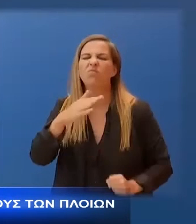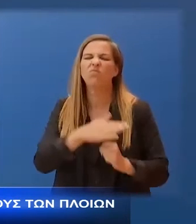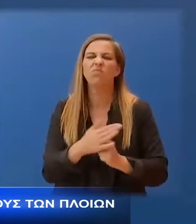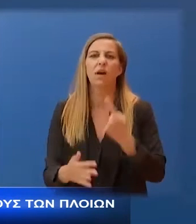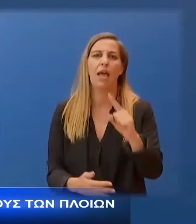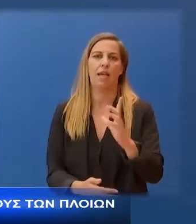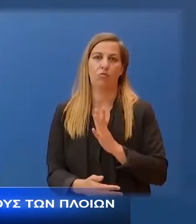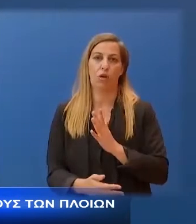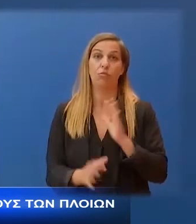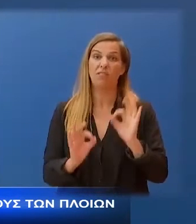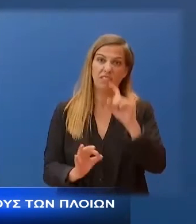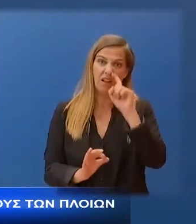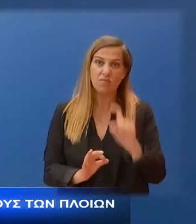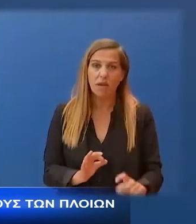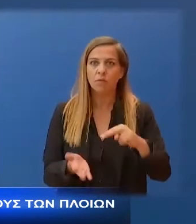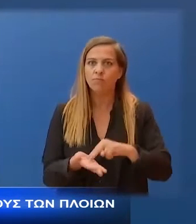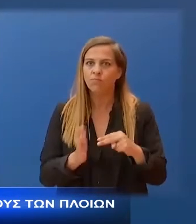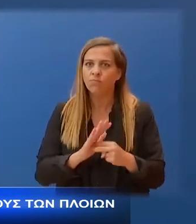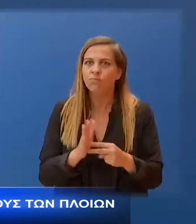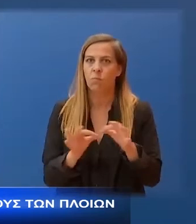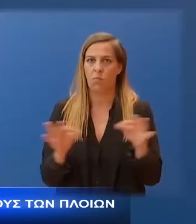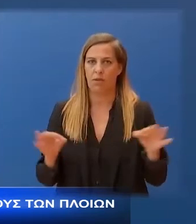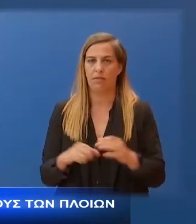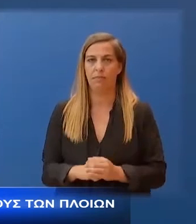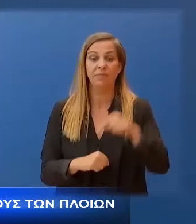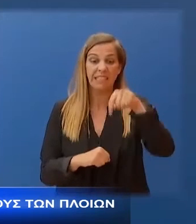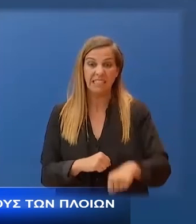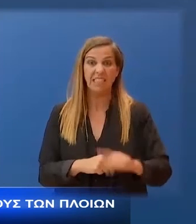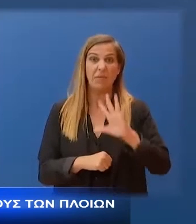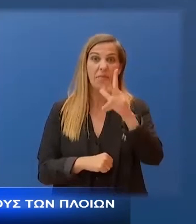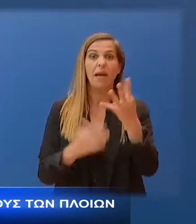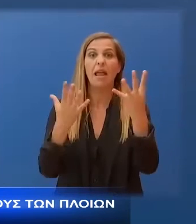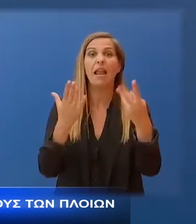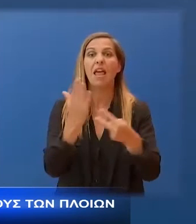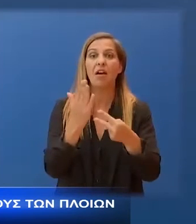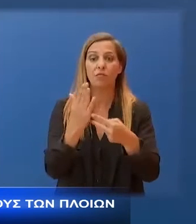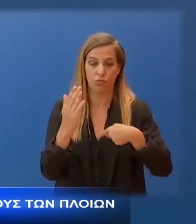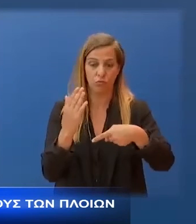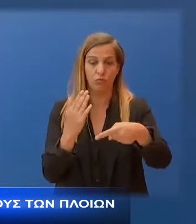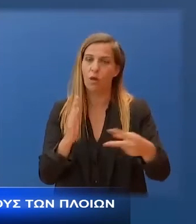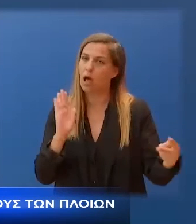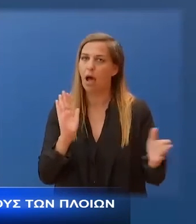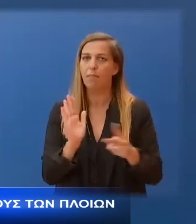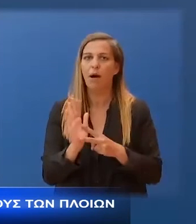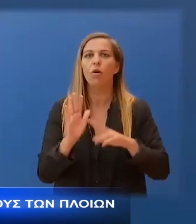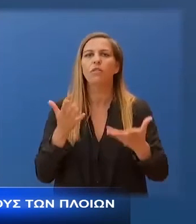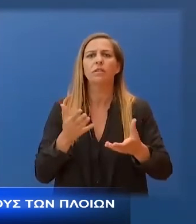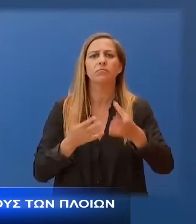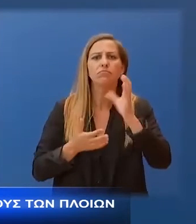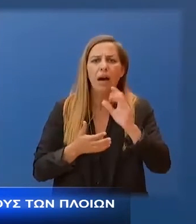υφιστάμενων υγειονομικών κανόνων. Την απαγόρευση από σήμερα έως και την Κυριακή 9 Αυγούστου ορθίων πελατών σε όλα τα νυχτερινά